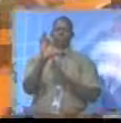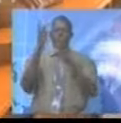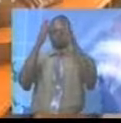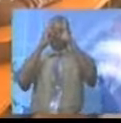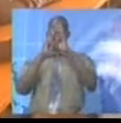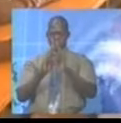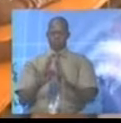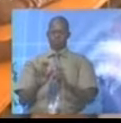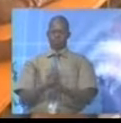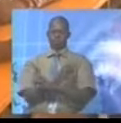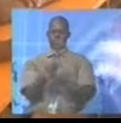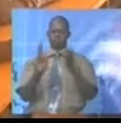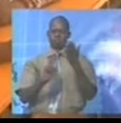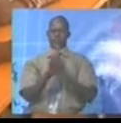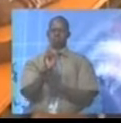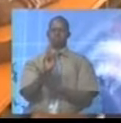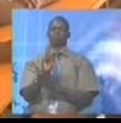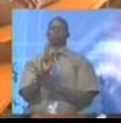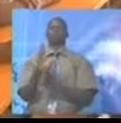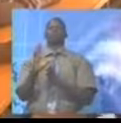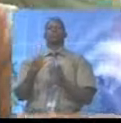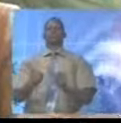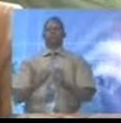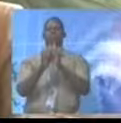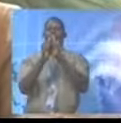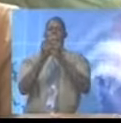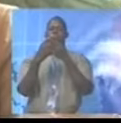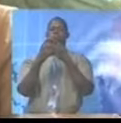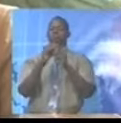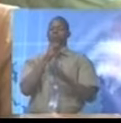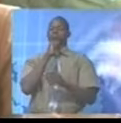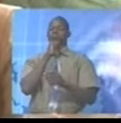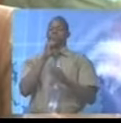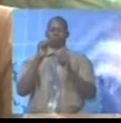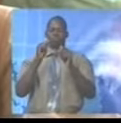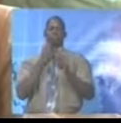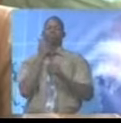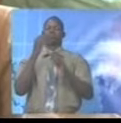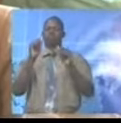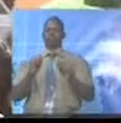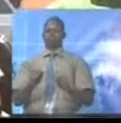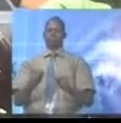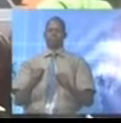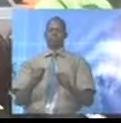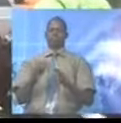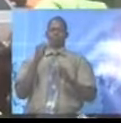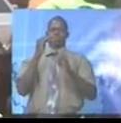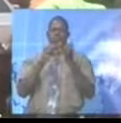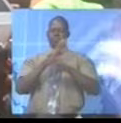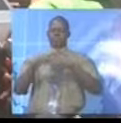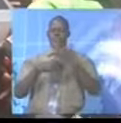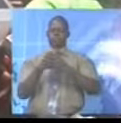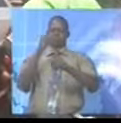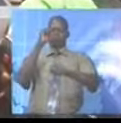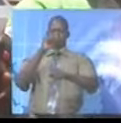des franchises universitaires. Des défis grands certes, mais pas insurmontables, selon le nouveau manager. Si tous les